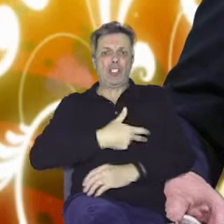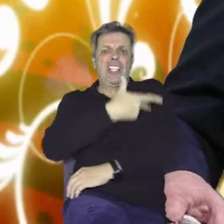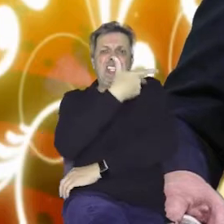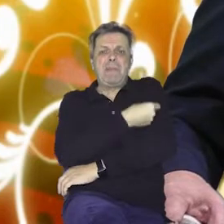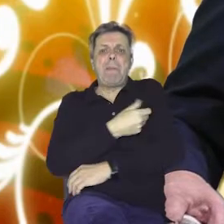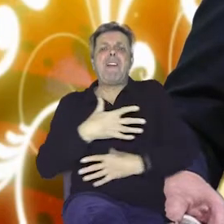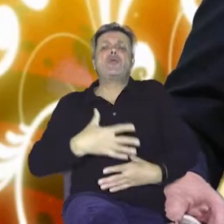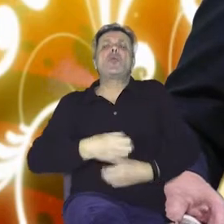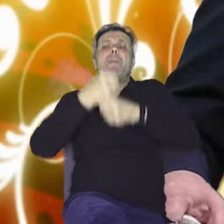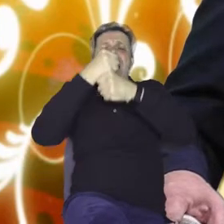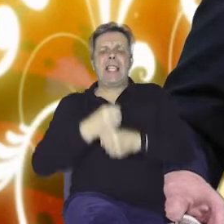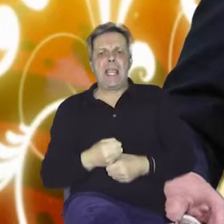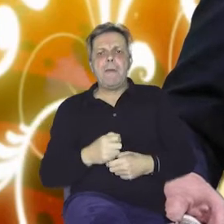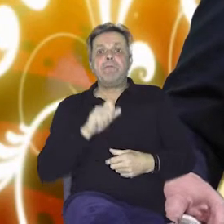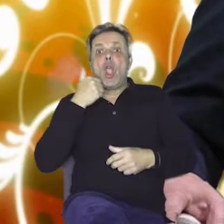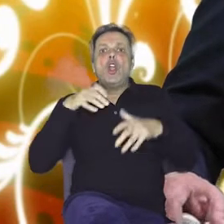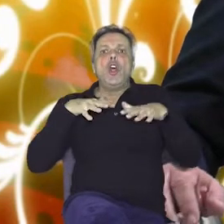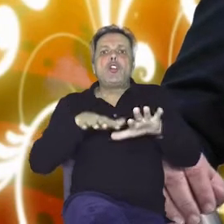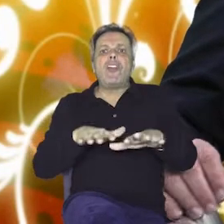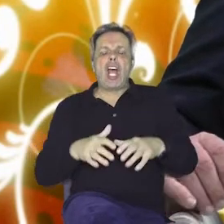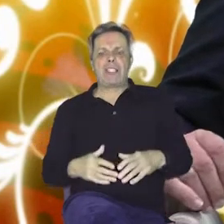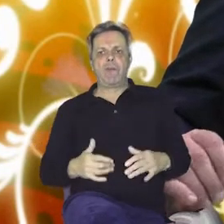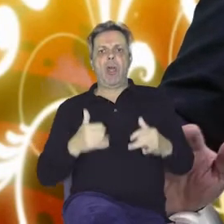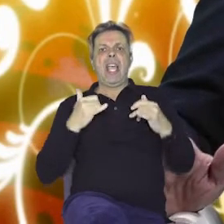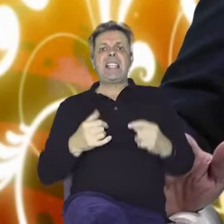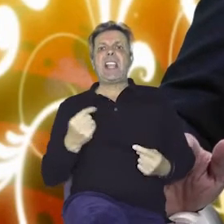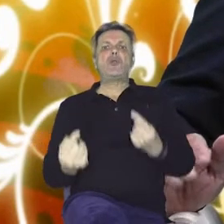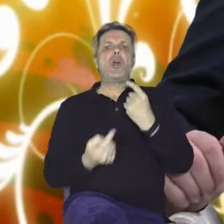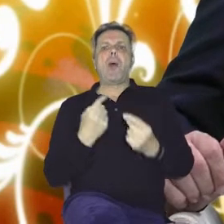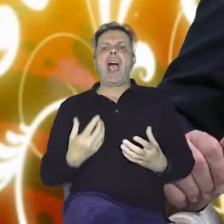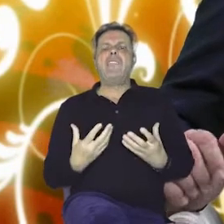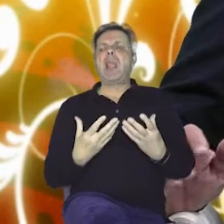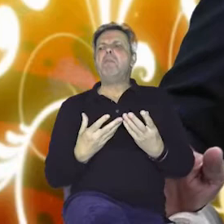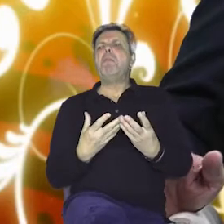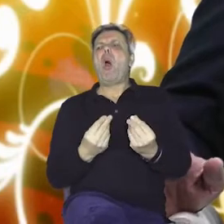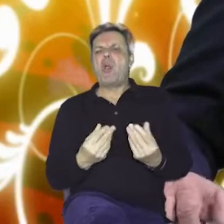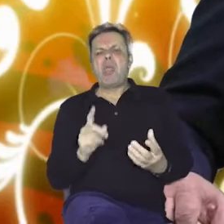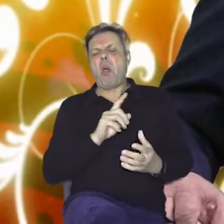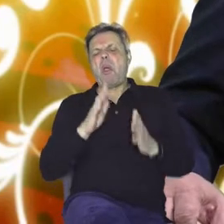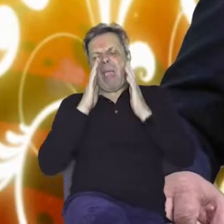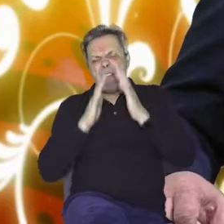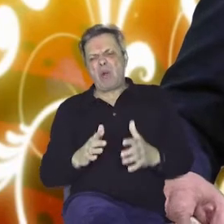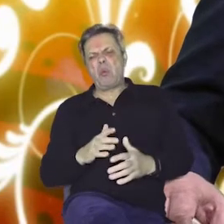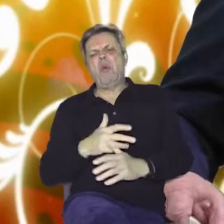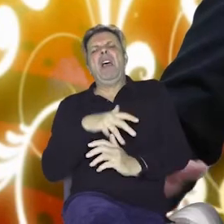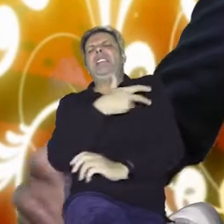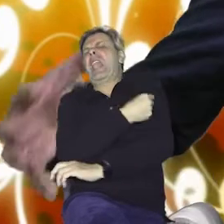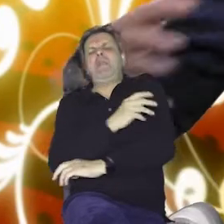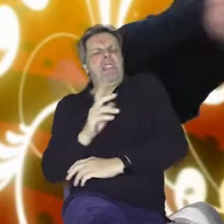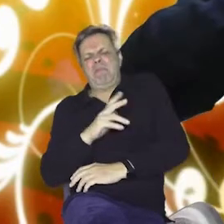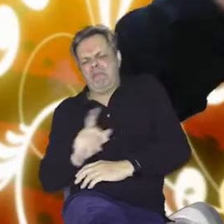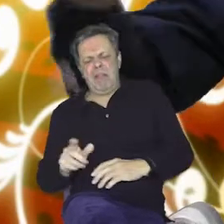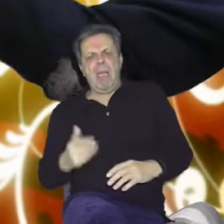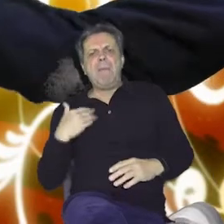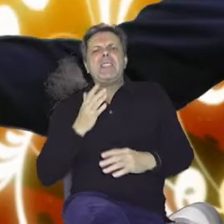spasili čovječanstvo. Sad su se pojavili mnogi skeptici, cijepiti, ne cijepiti. Ušli smo zapravo